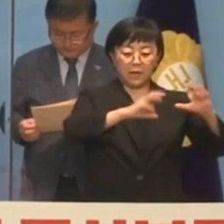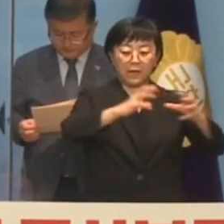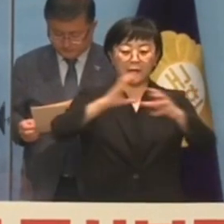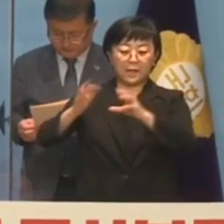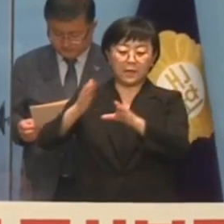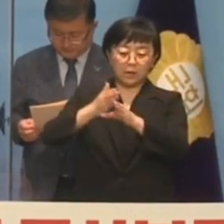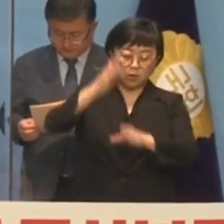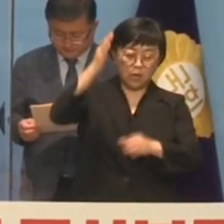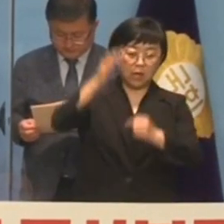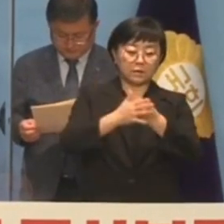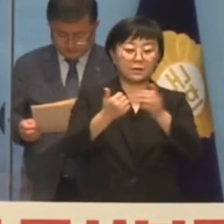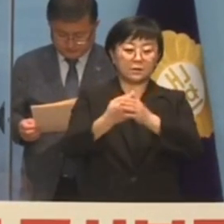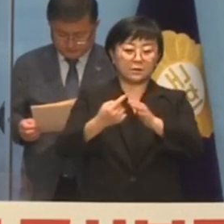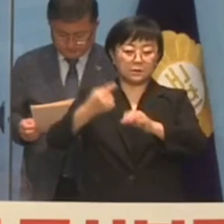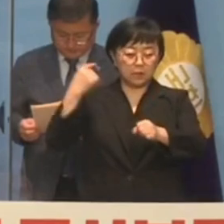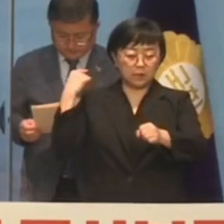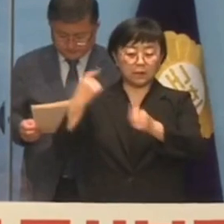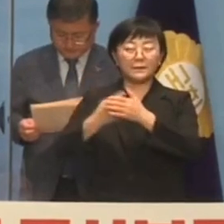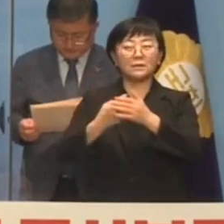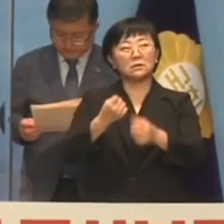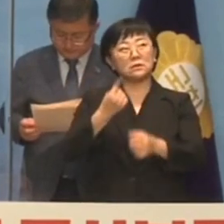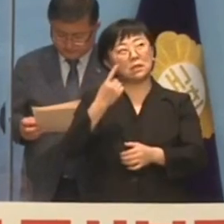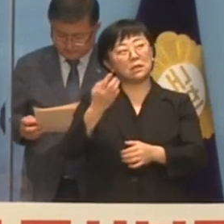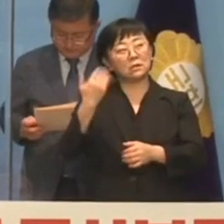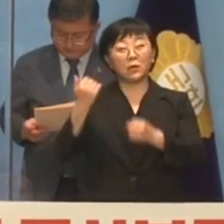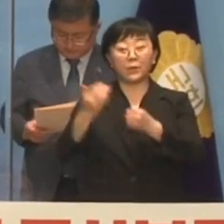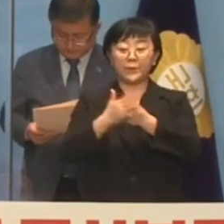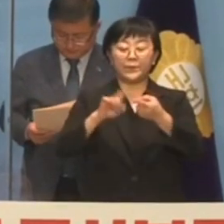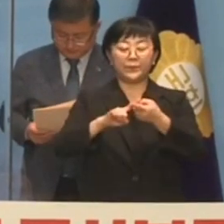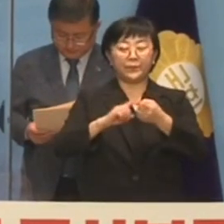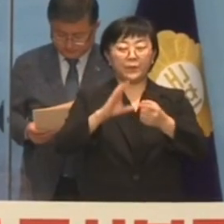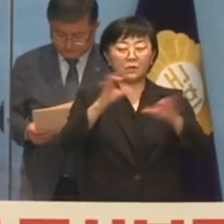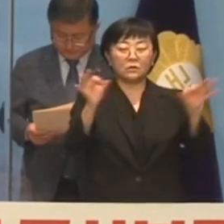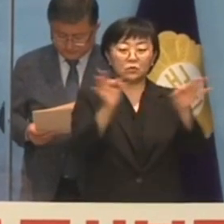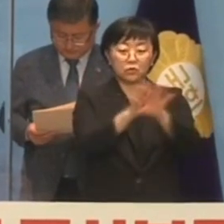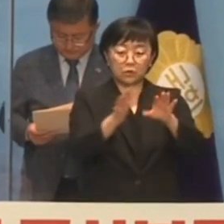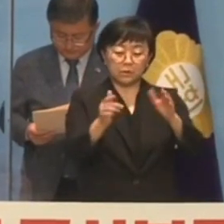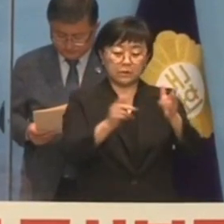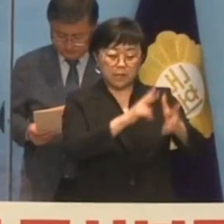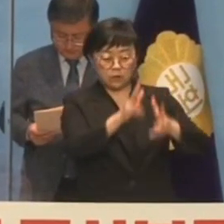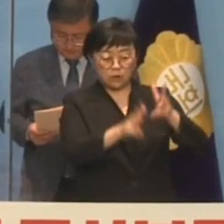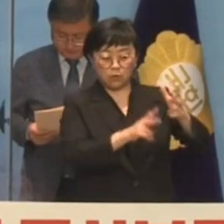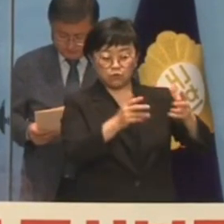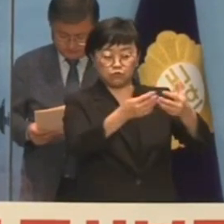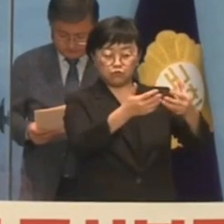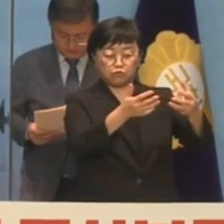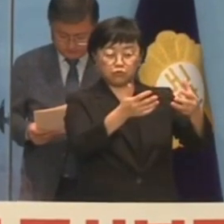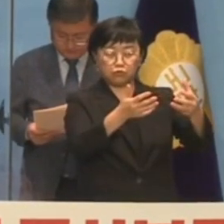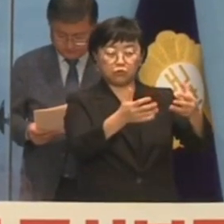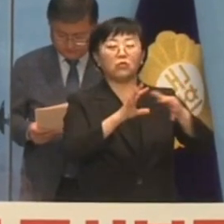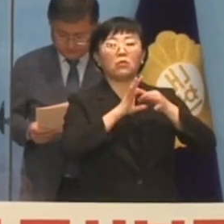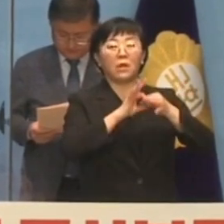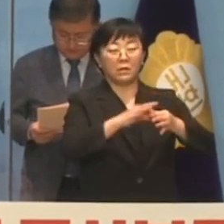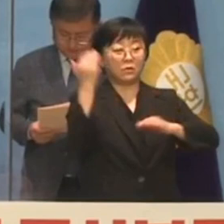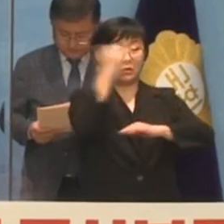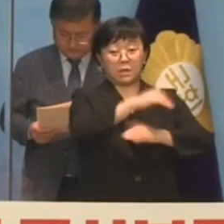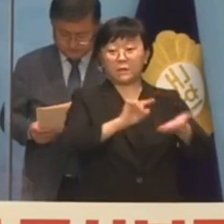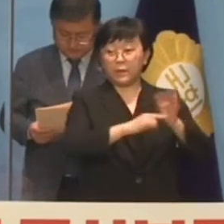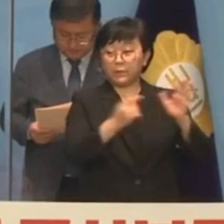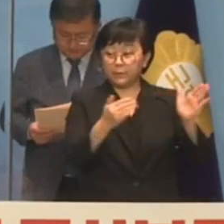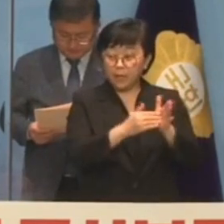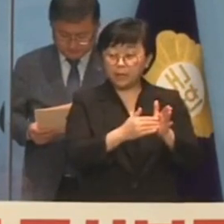이어서 지난달 핵심 원자재법과 탄소 중립 산업법 초안을 발표했다.